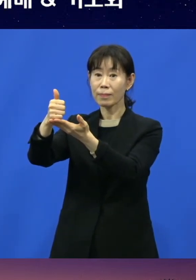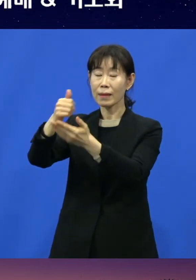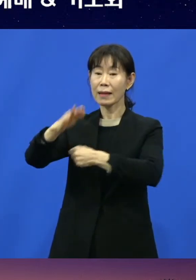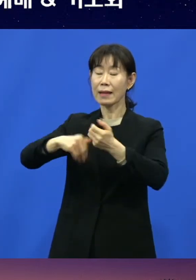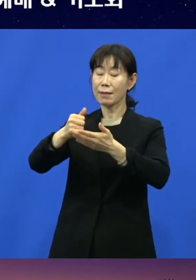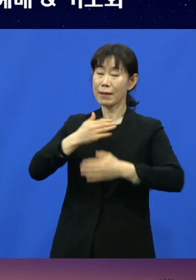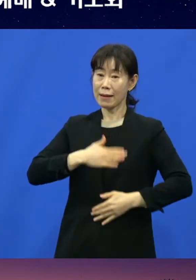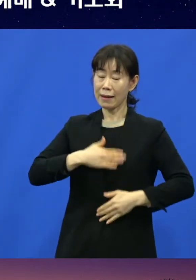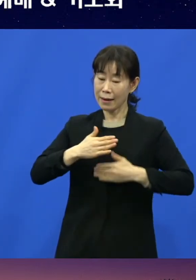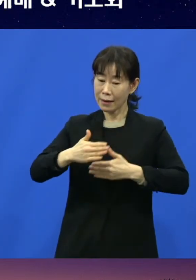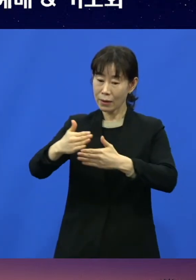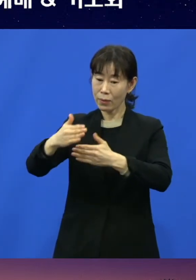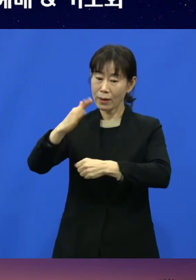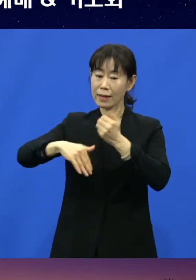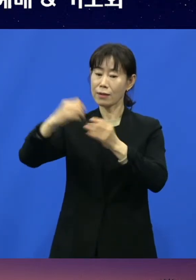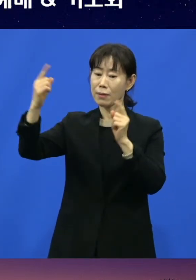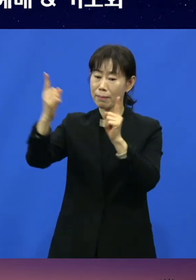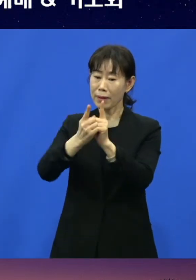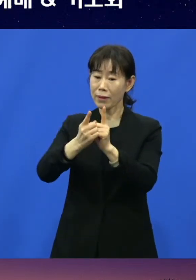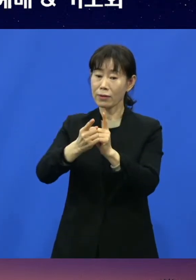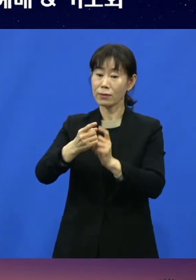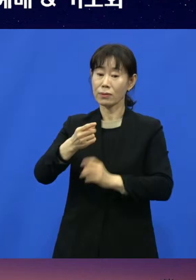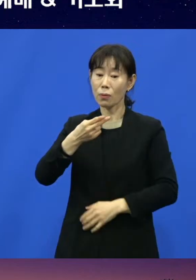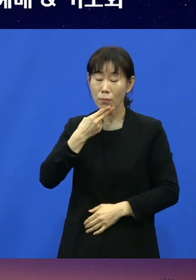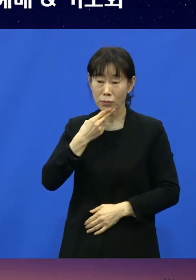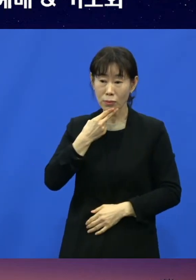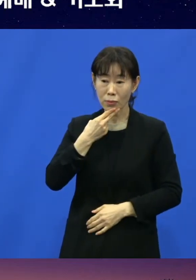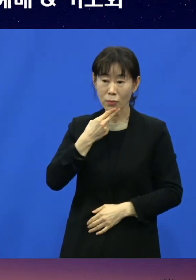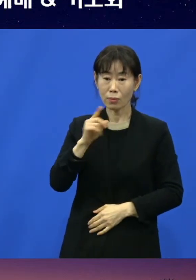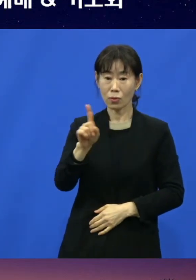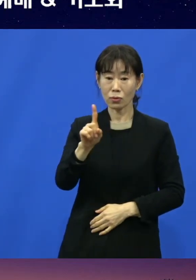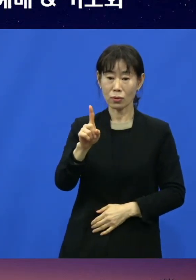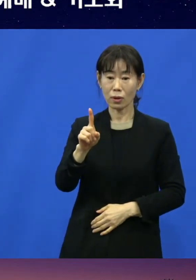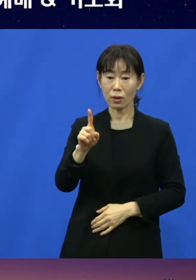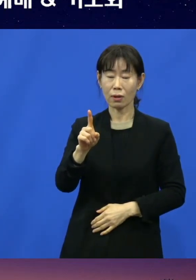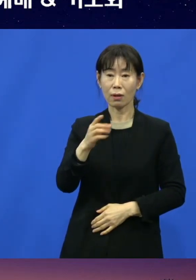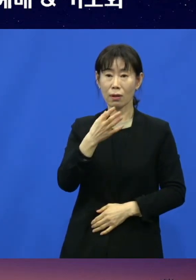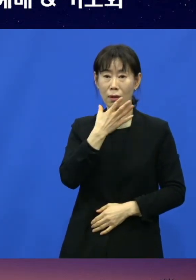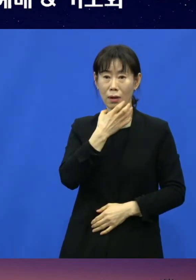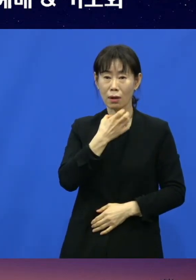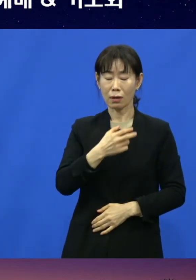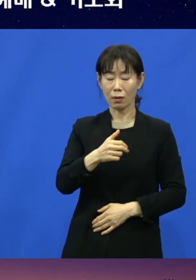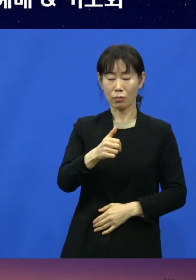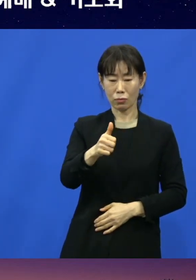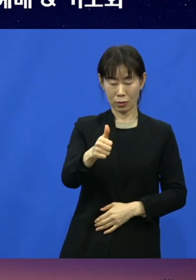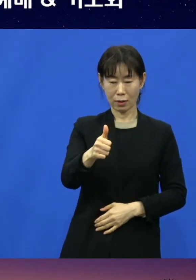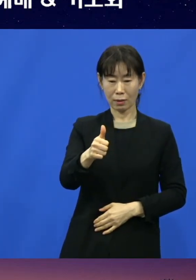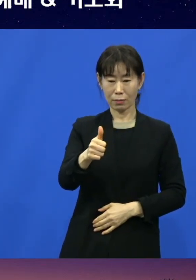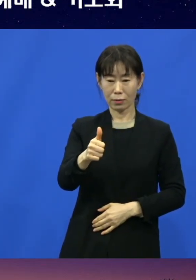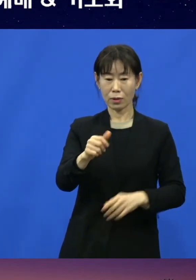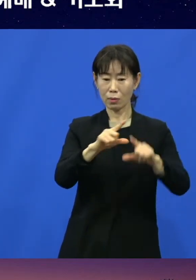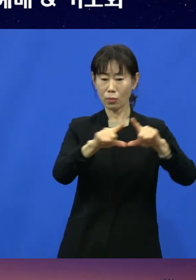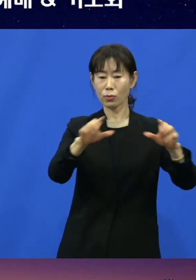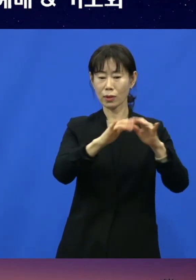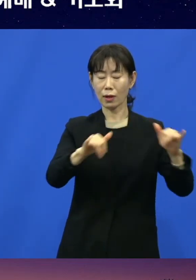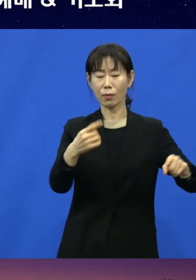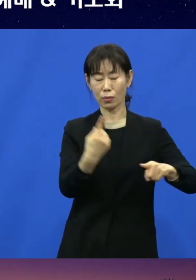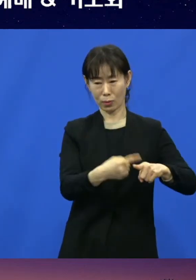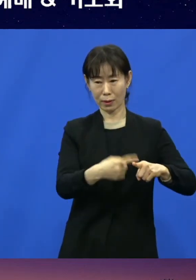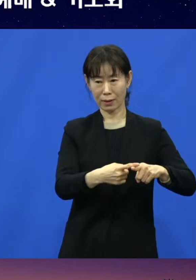알아가고 그가 만나지 않았다면 그건 포기할 수 없었죠, 여러분. 오늘 여러분,